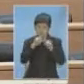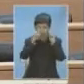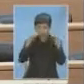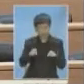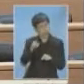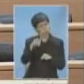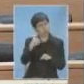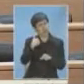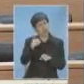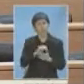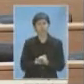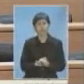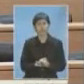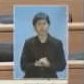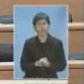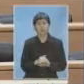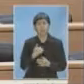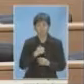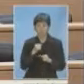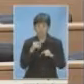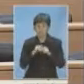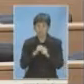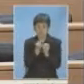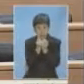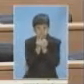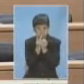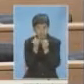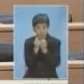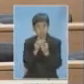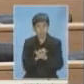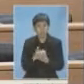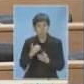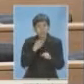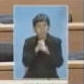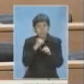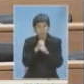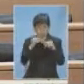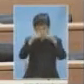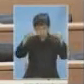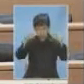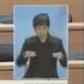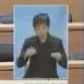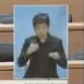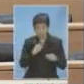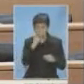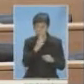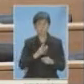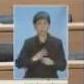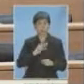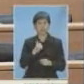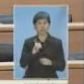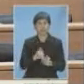มมันยังอยู่เขาอธิบายให้ว่าระบบข้างในเป็นดิจิตอลแล้วครับแต่ทำโครงข้างนอกให้มีเข็มไว้มันจะได้ดูคลาสสิก